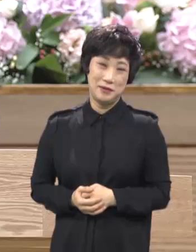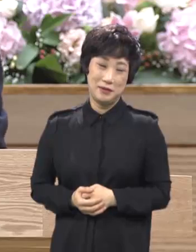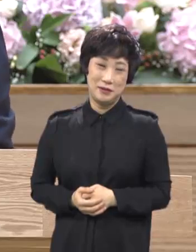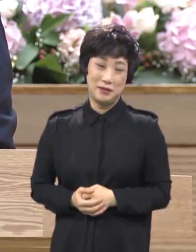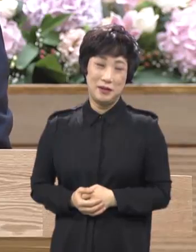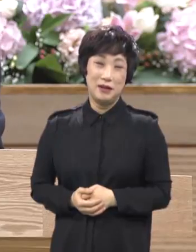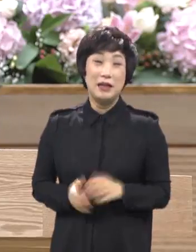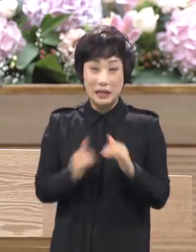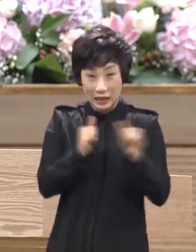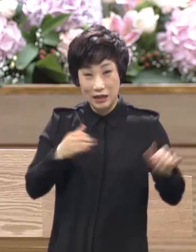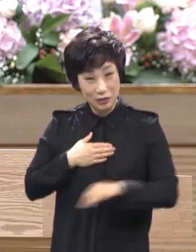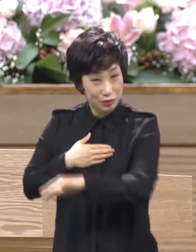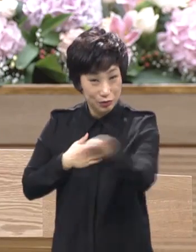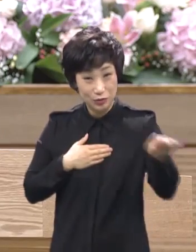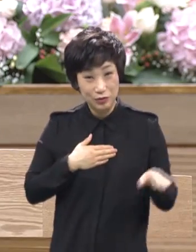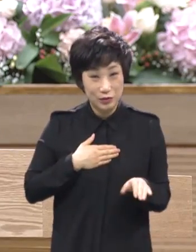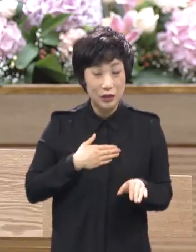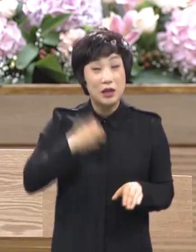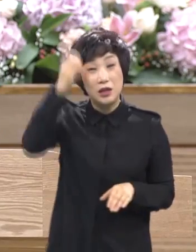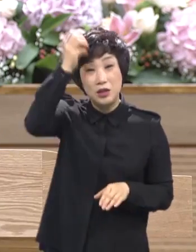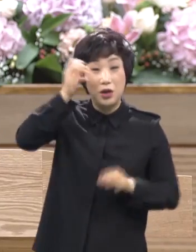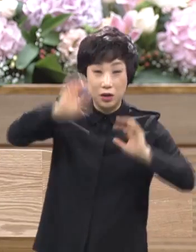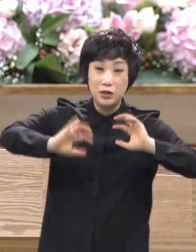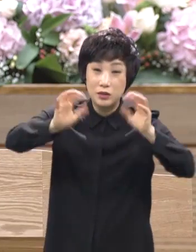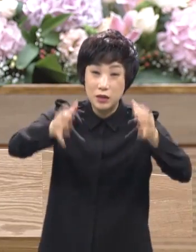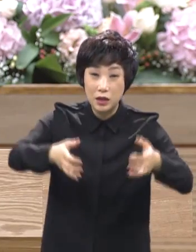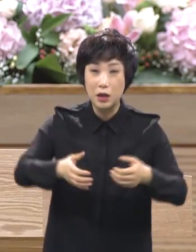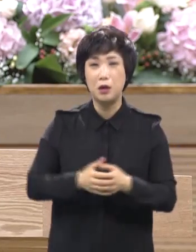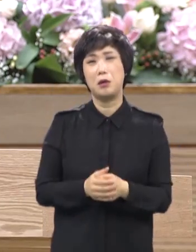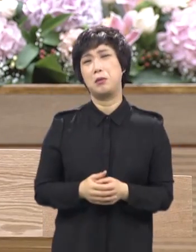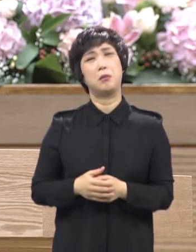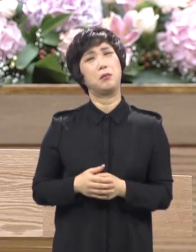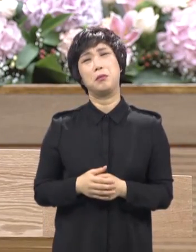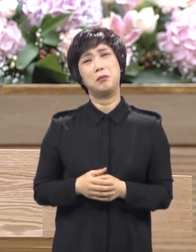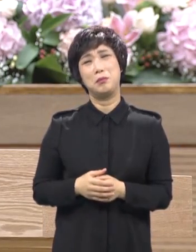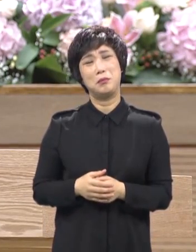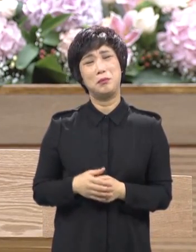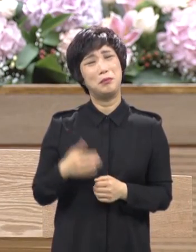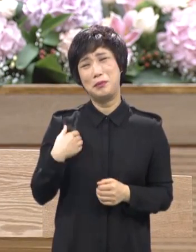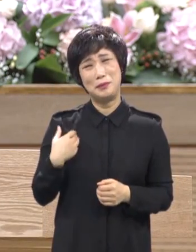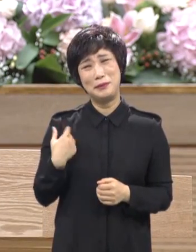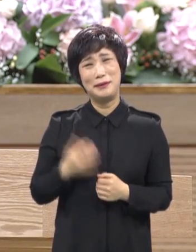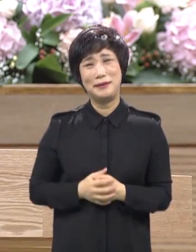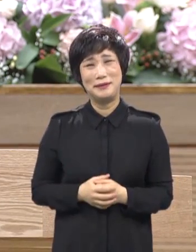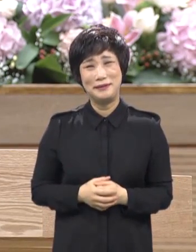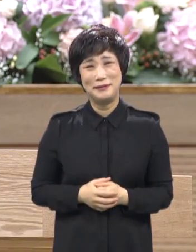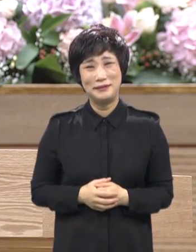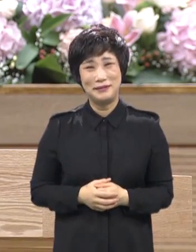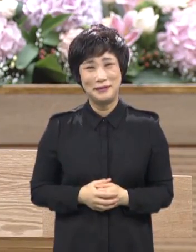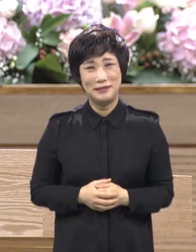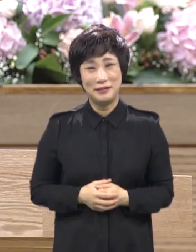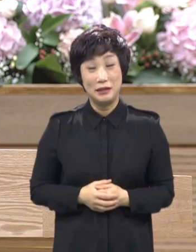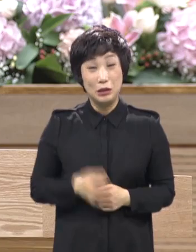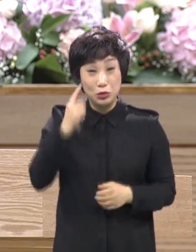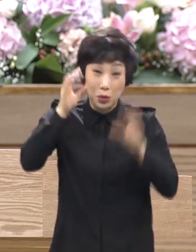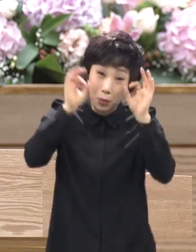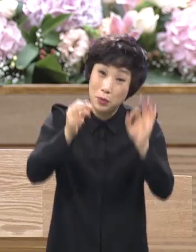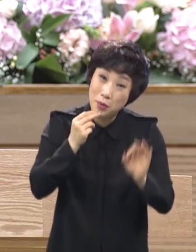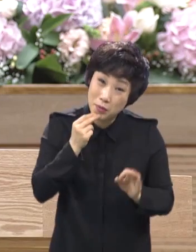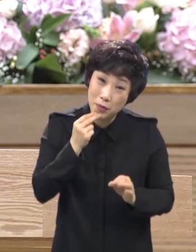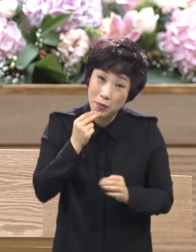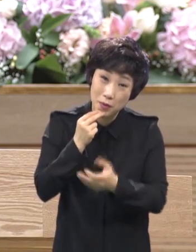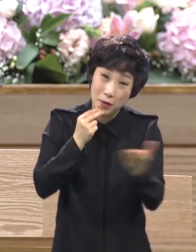인간은 영적 세계를 전혀 모르지요. 눈에 안